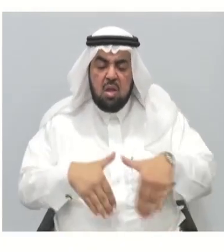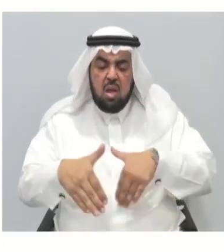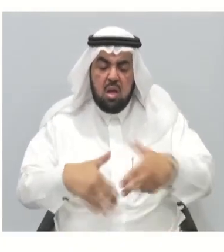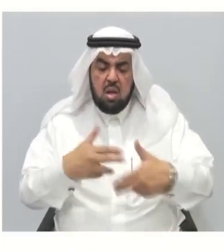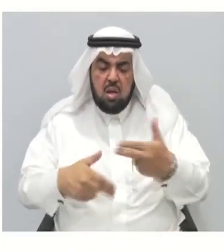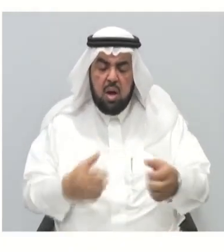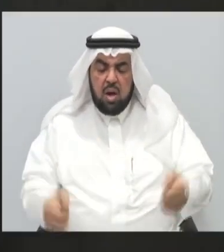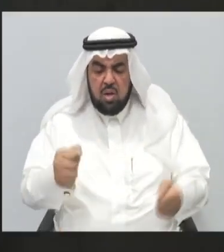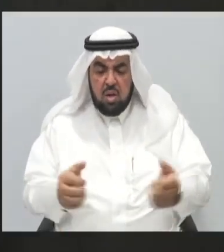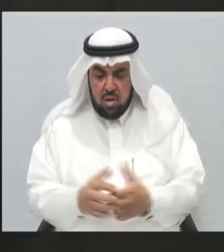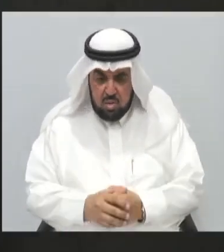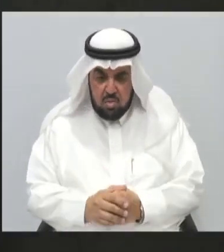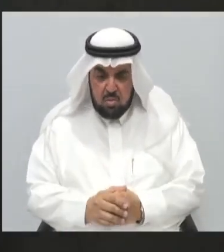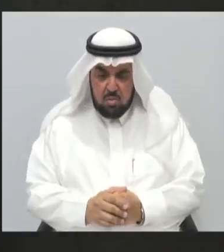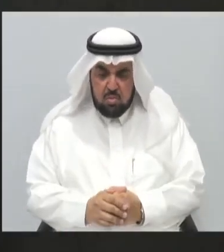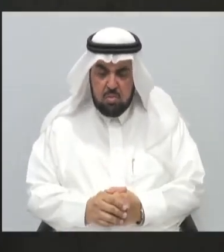السيارات